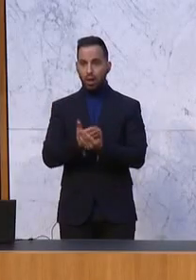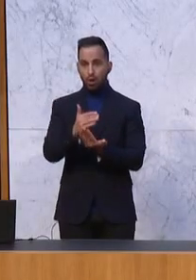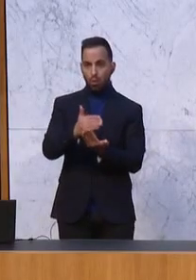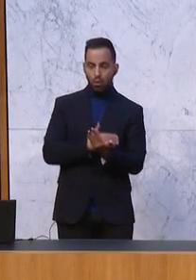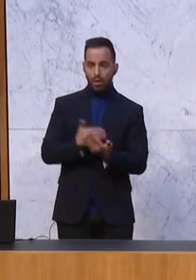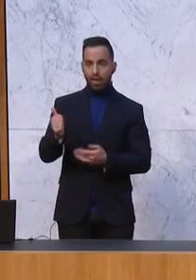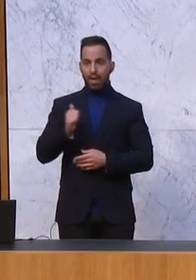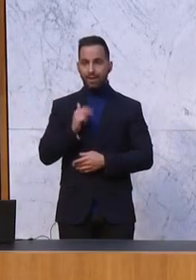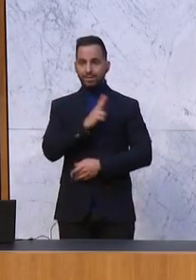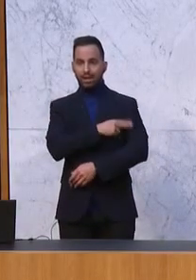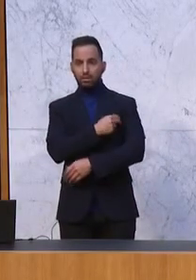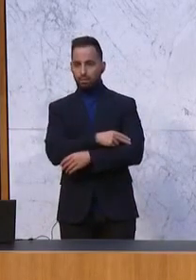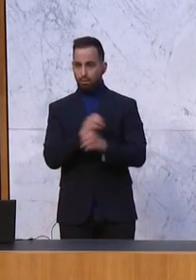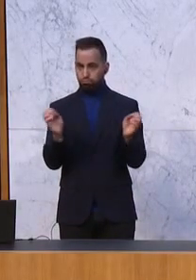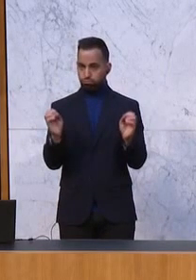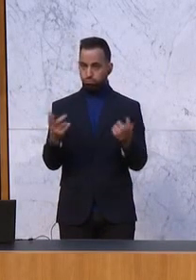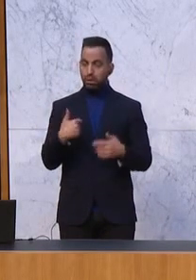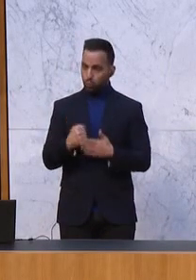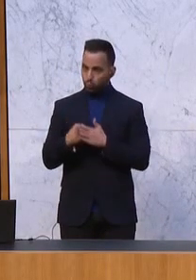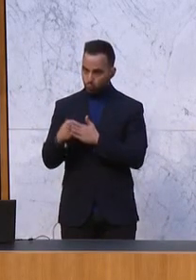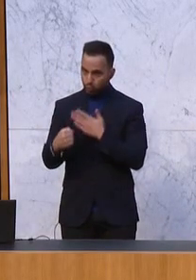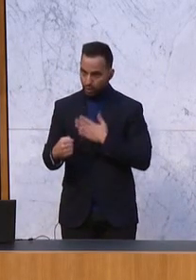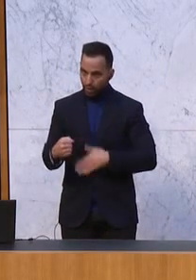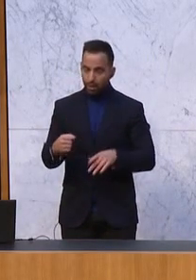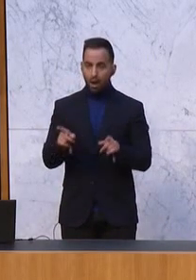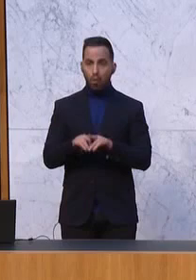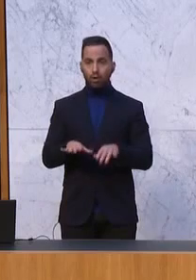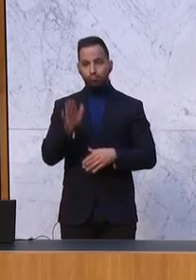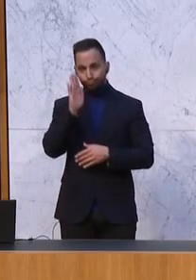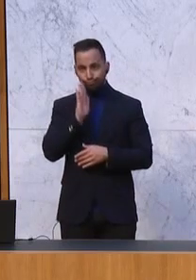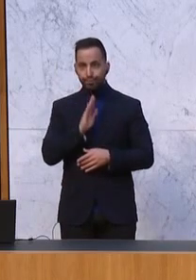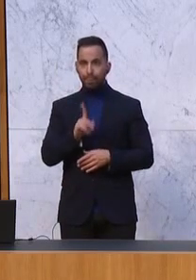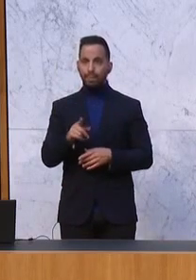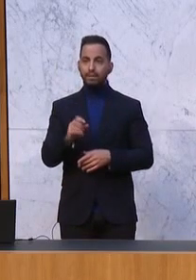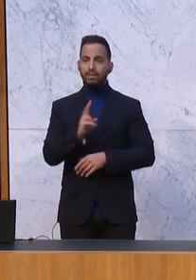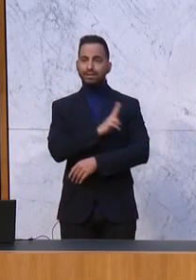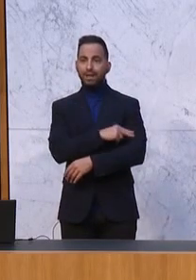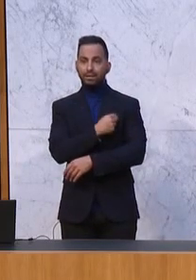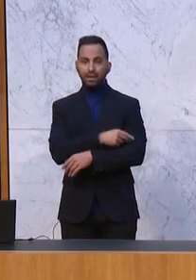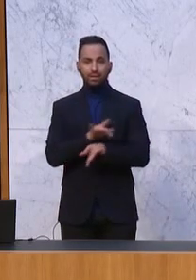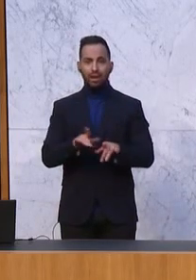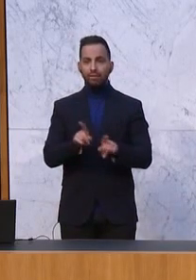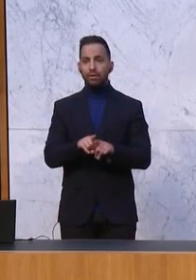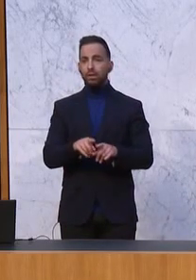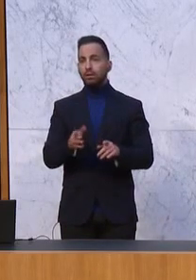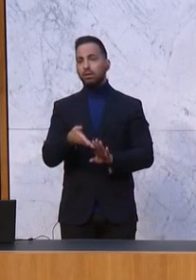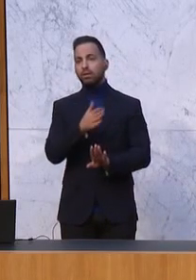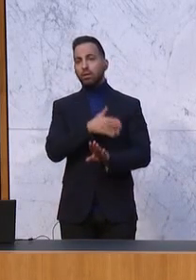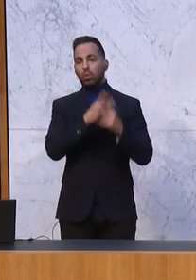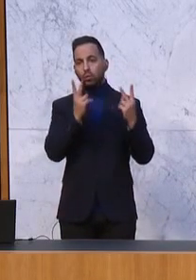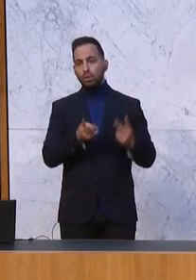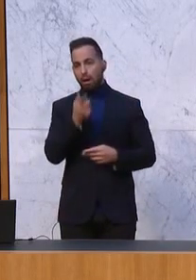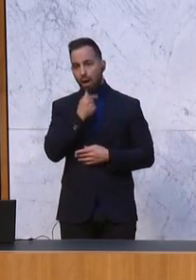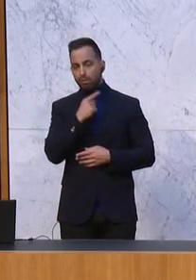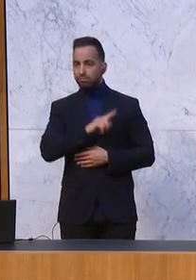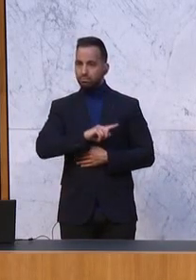Heeressanität. Ich unterstütze Sie da gerne und nehmen wir bitte nicht für die Sanität über 10 Jahre veralterte Konzepte her, sondern